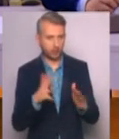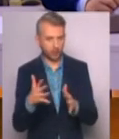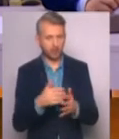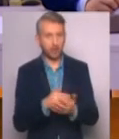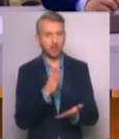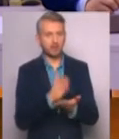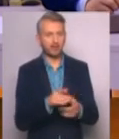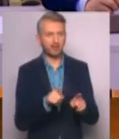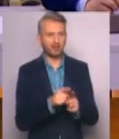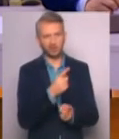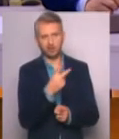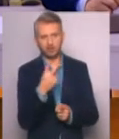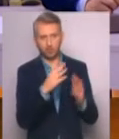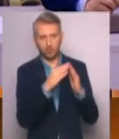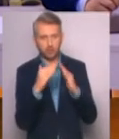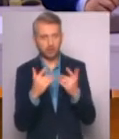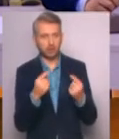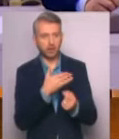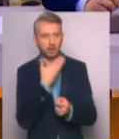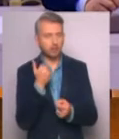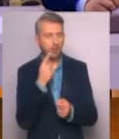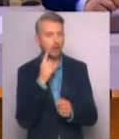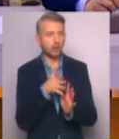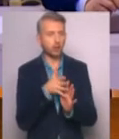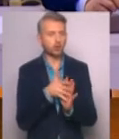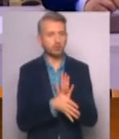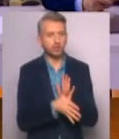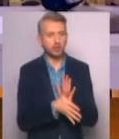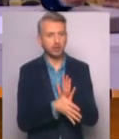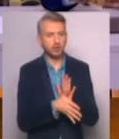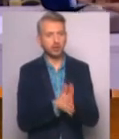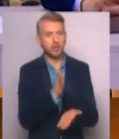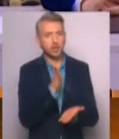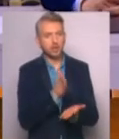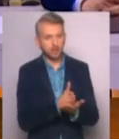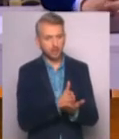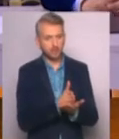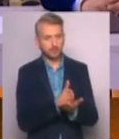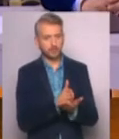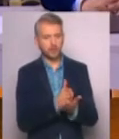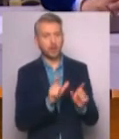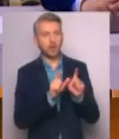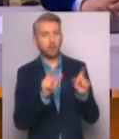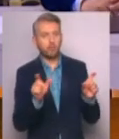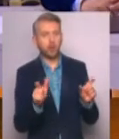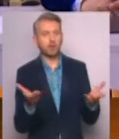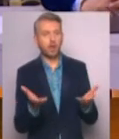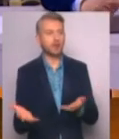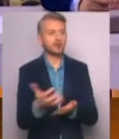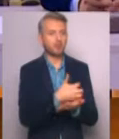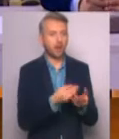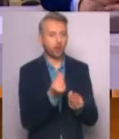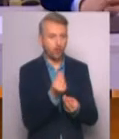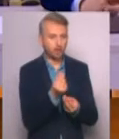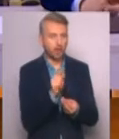є таких пару будинків, де нема розуміння, є, скажімо так, компанія, яка збирає кошти, але